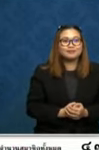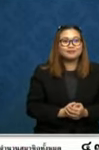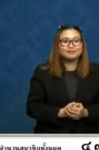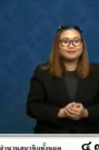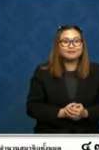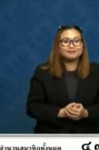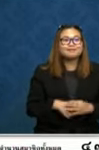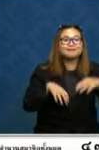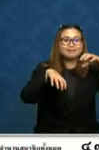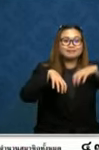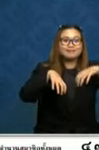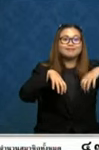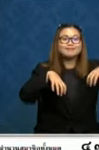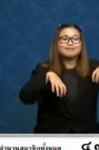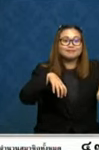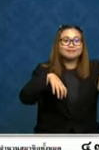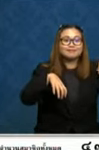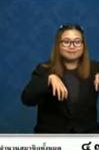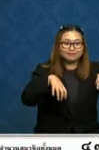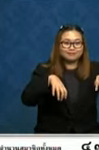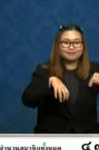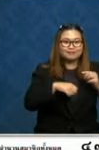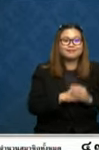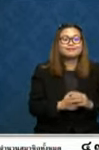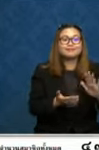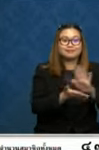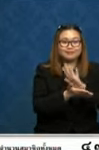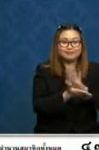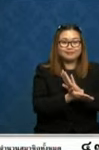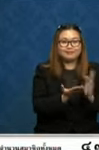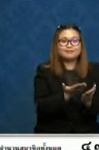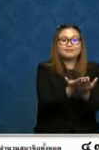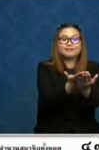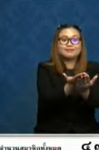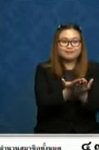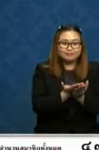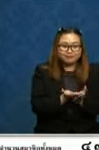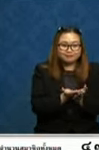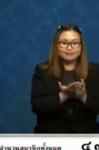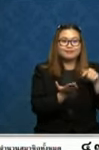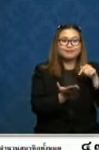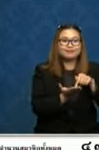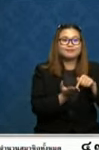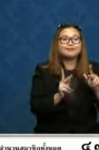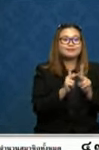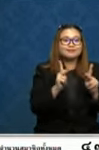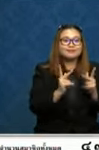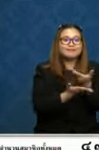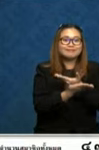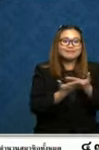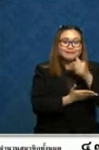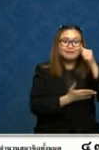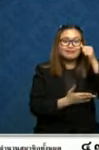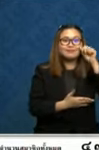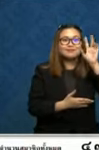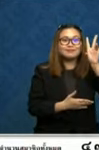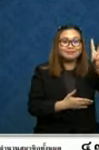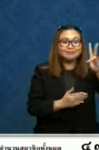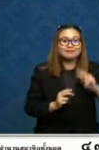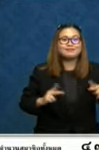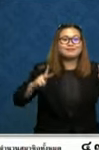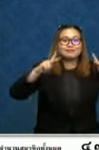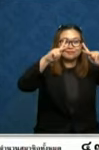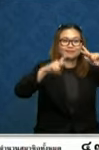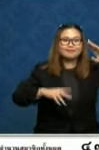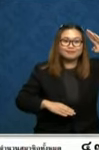ยงานเนี่ยจะต้องส่งเอกสารกลับมานะคะให้ทางกรรมธิการพิจารณาภายใน7วันกลาโหมเนี่ยพิจาร